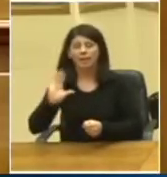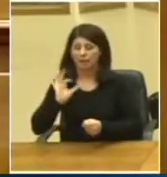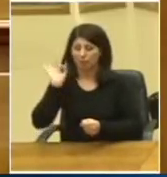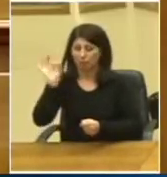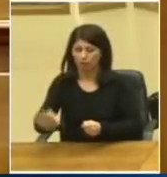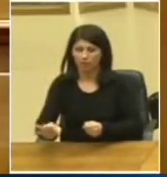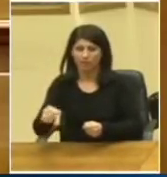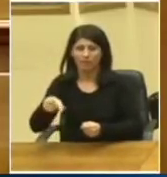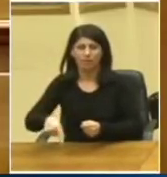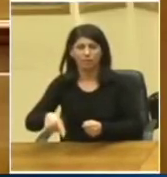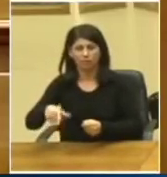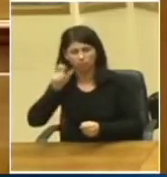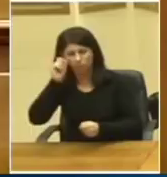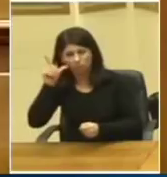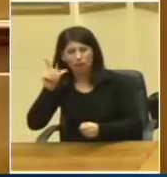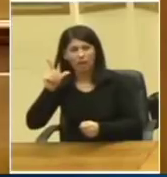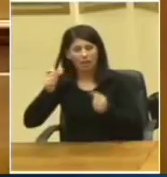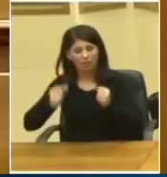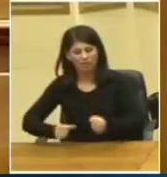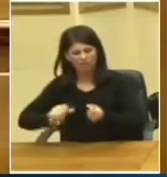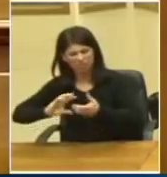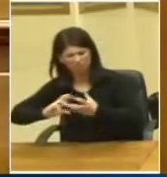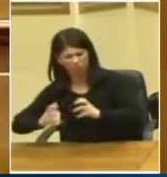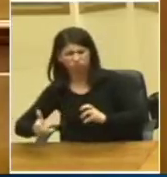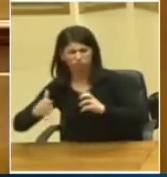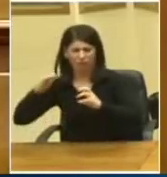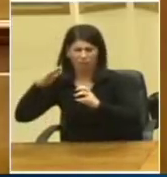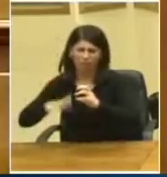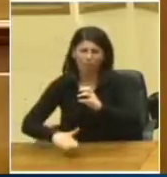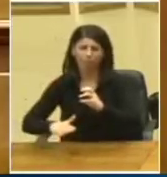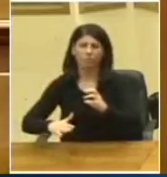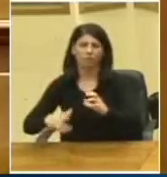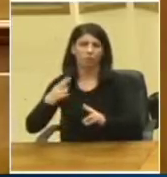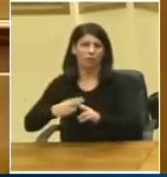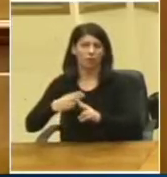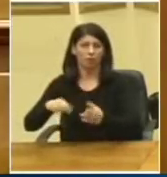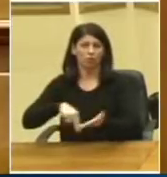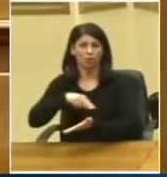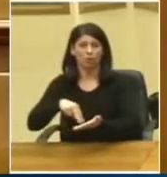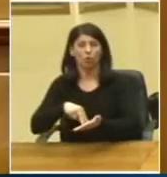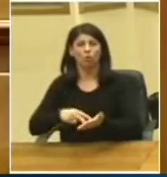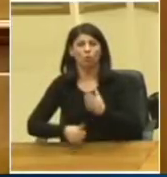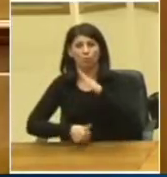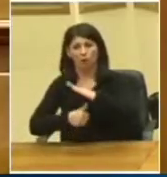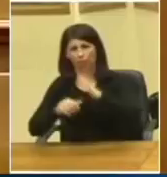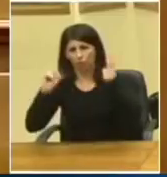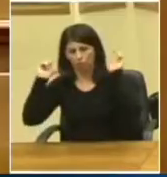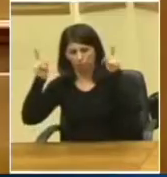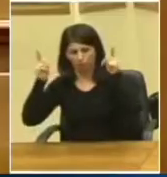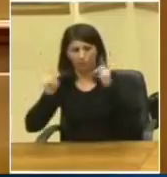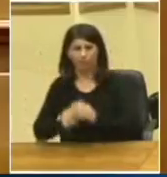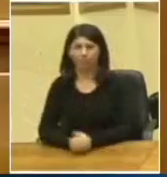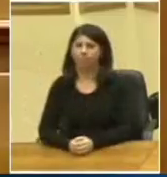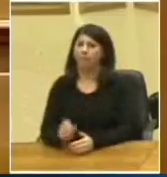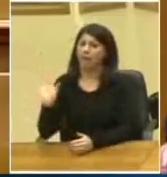και σε αυτή την πρωτοφανή θεσμική αλλίωση και υποβάθμιση του κύρους και του ρόλου του Προέδρου της Δημοκρατίας.